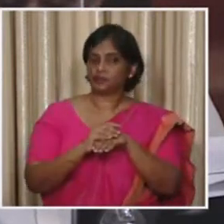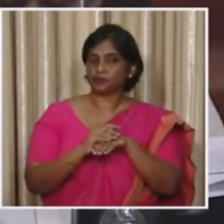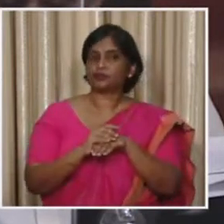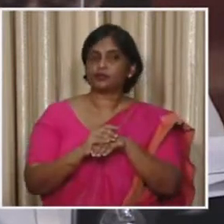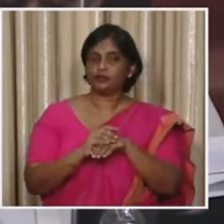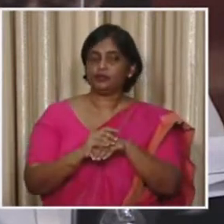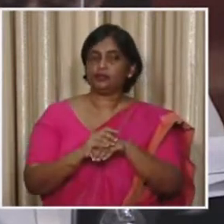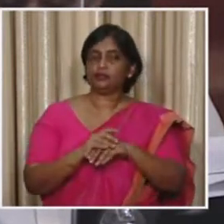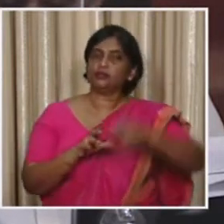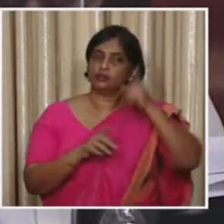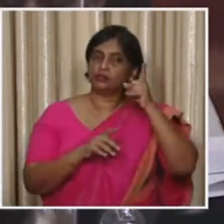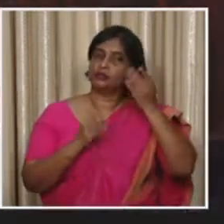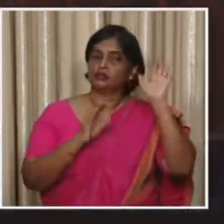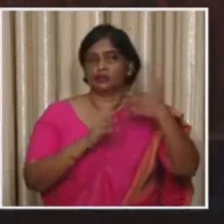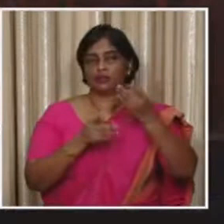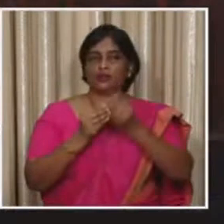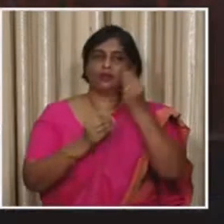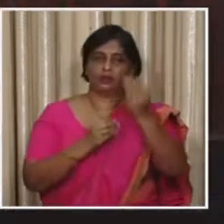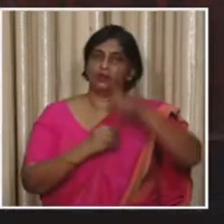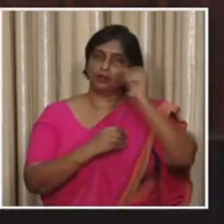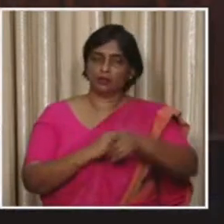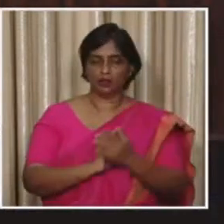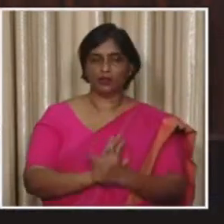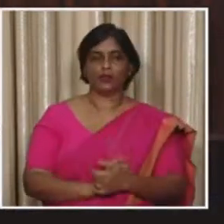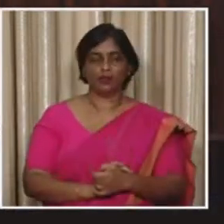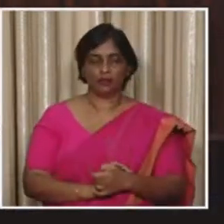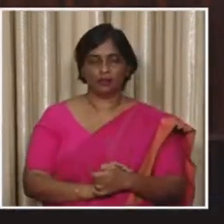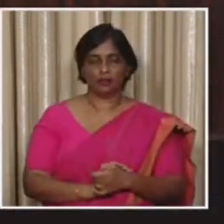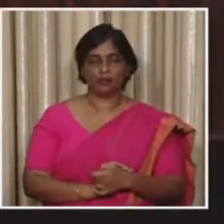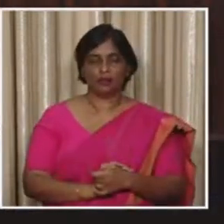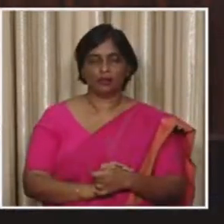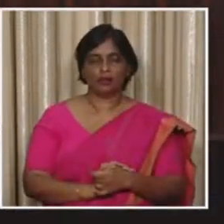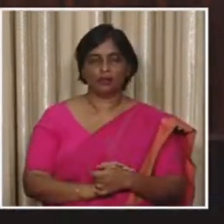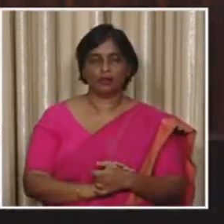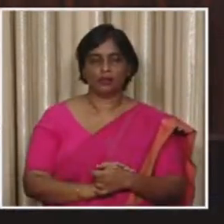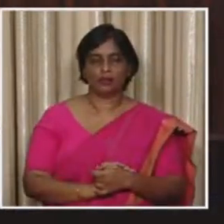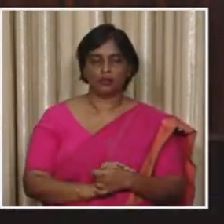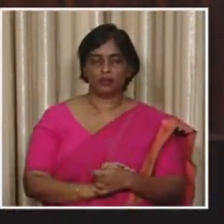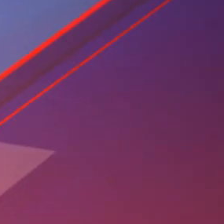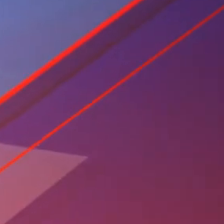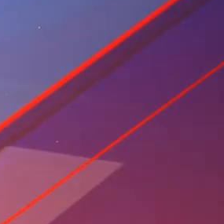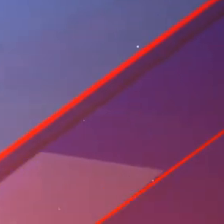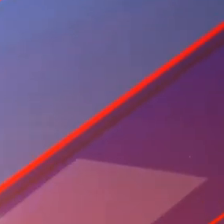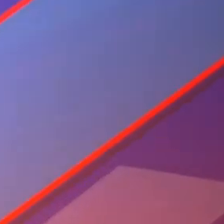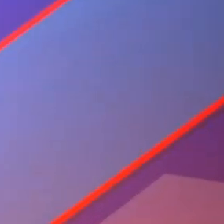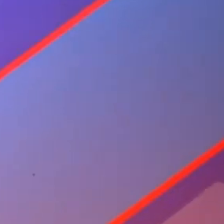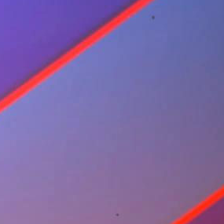නොපැමිණීමට අවසර දී යුතුයි මම යෝජනා කරමි. යෝජනා ඉදිරිකරන්න ඉස්සර අන්න අදනේ බලිමලිකෙන්